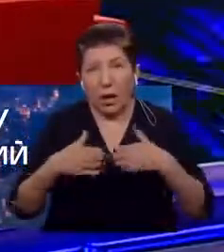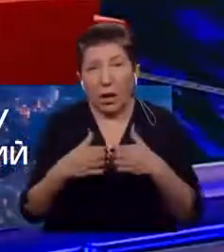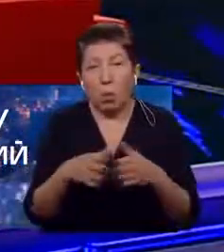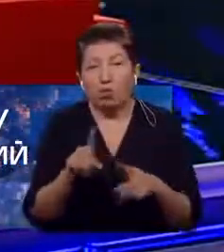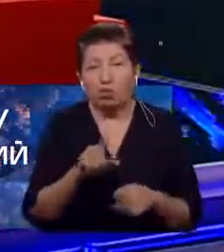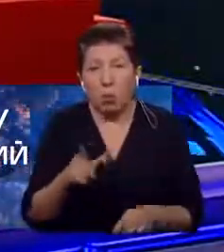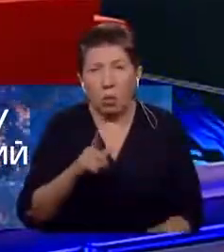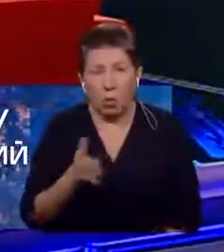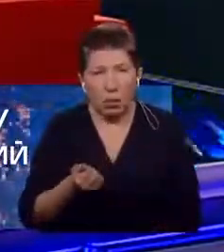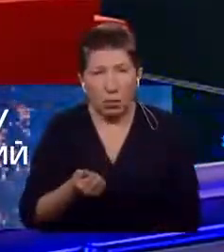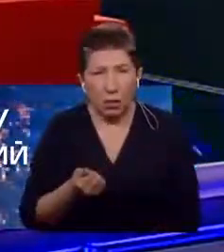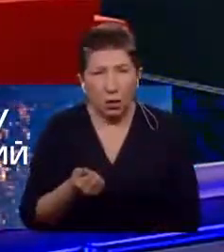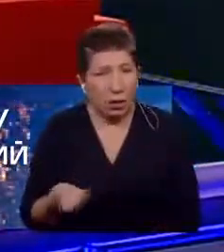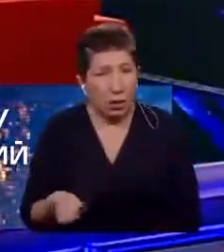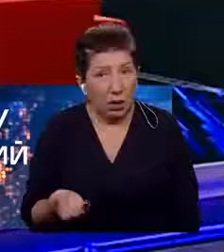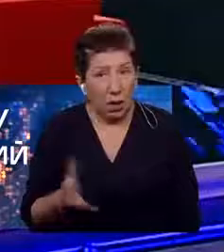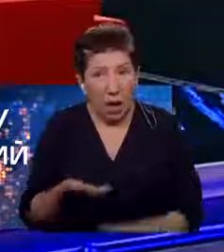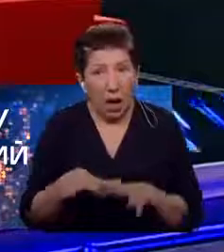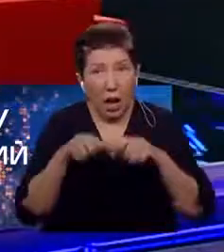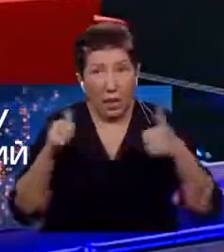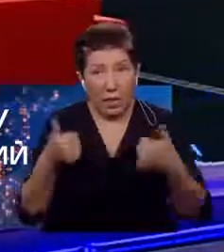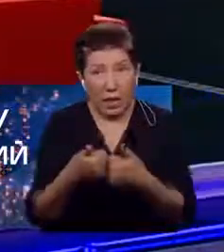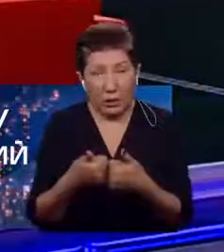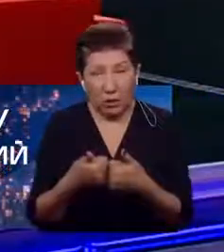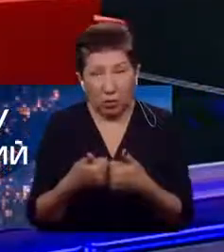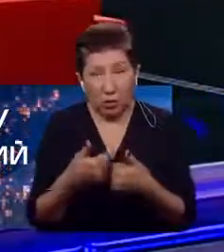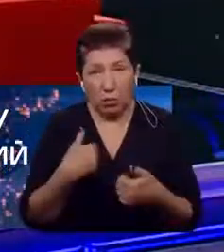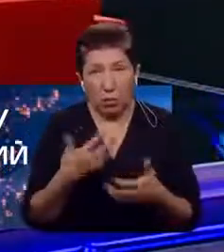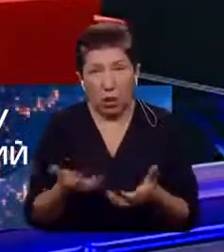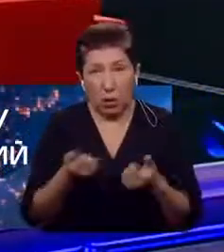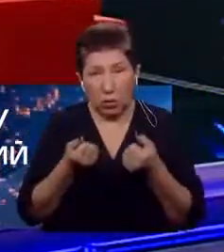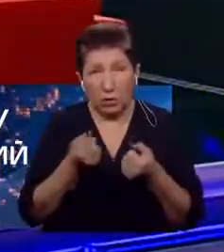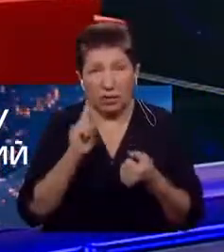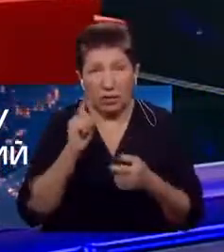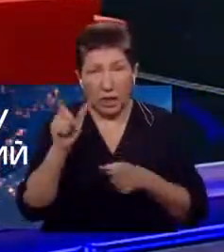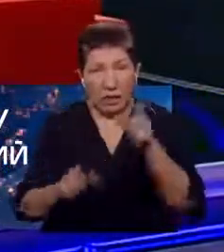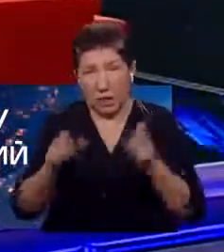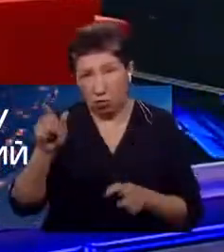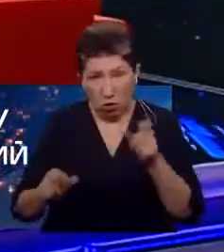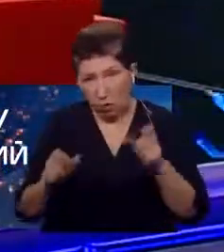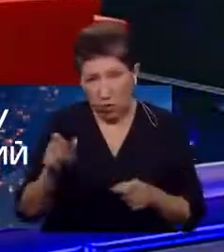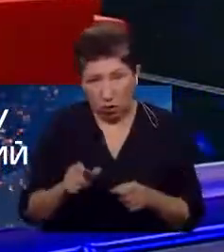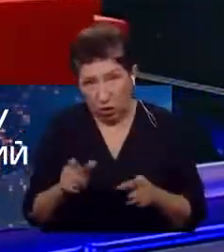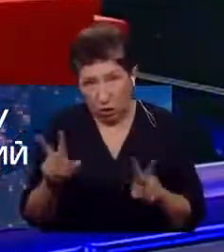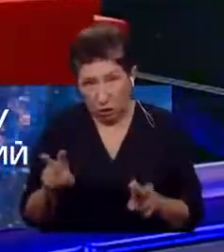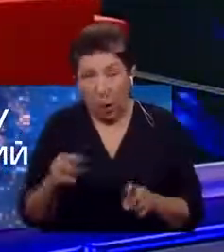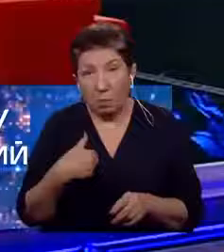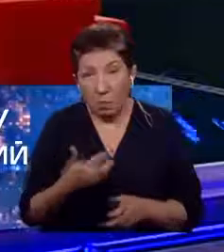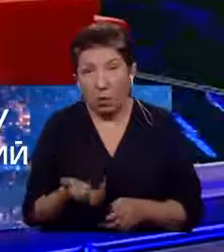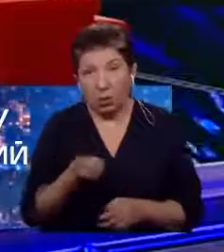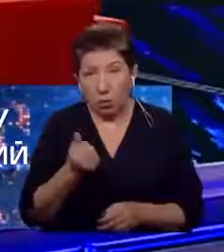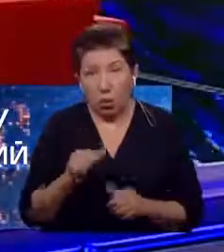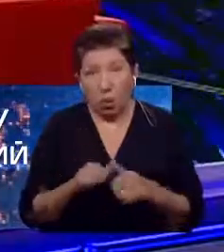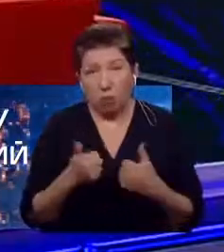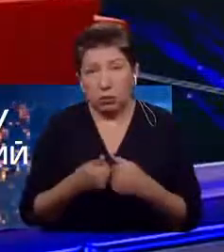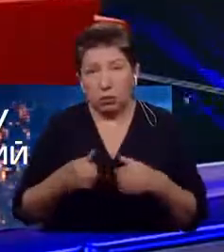ми? Ми отримуємо анексію, ми отримуємо зелених чоловічків, ми отримуємо